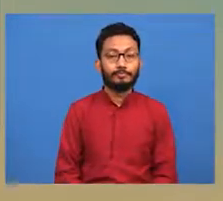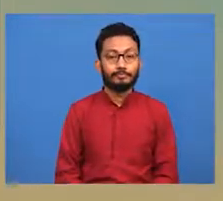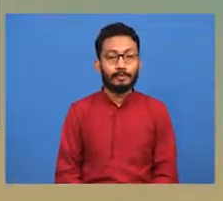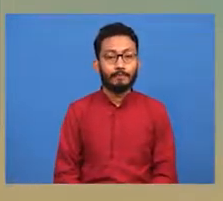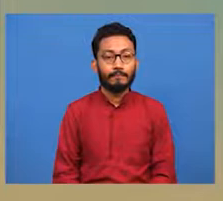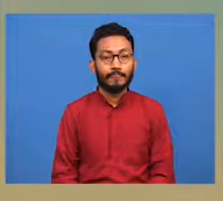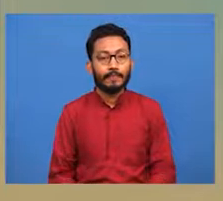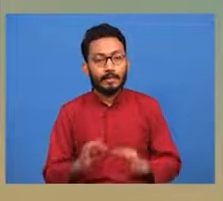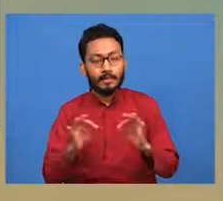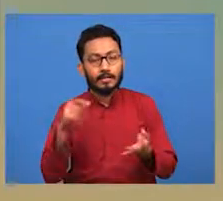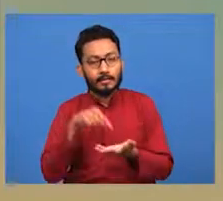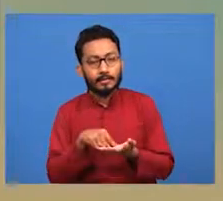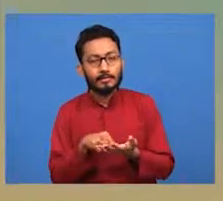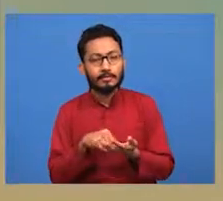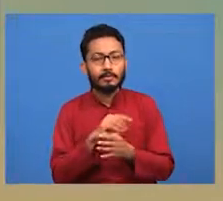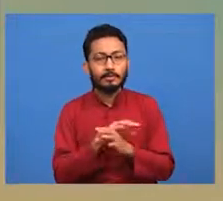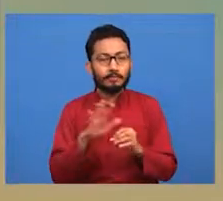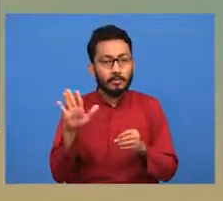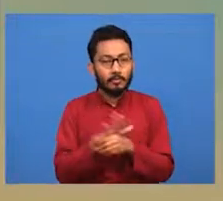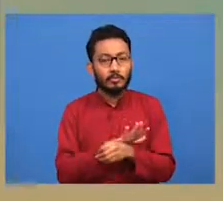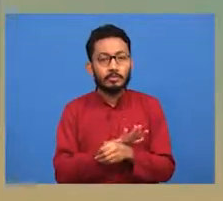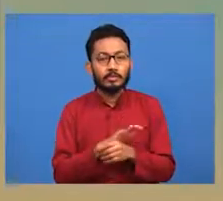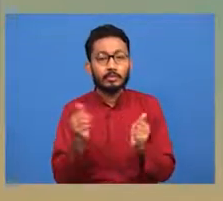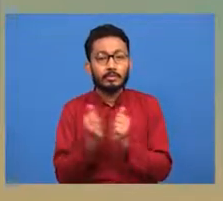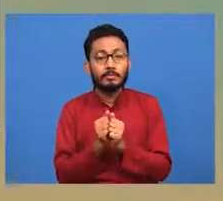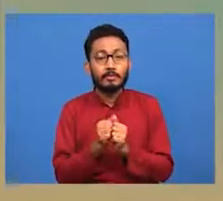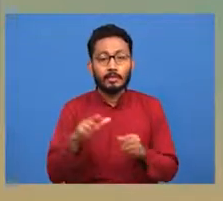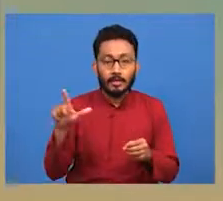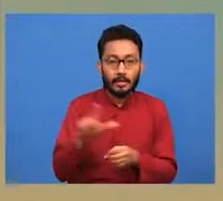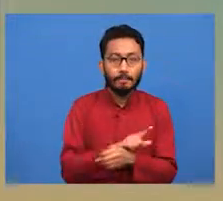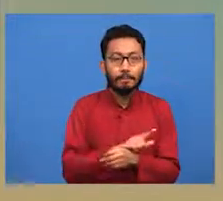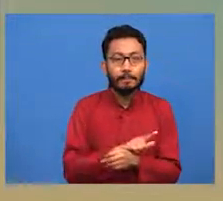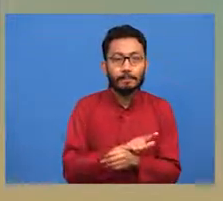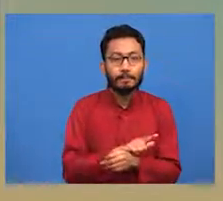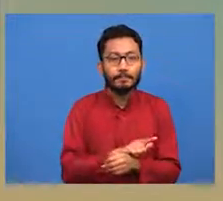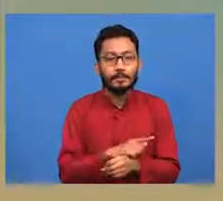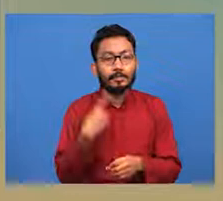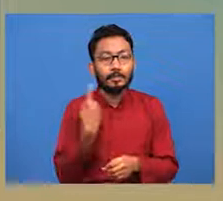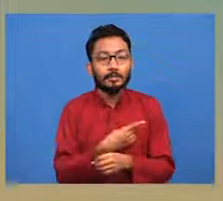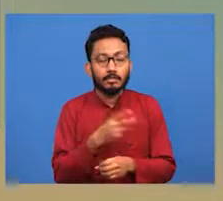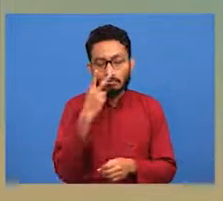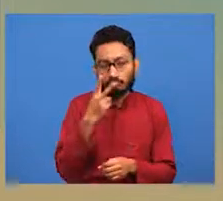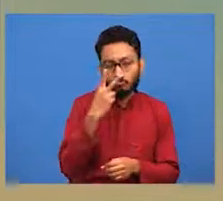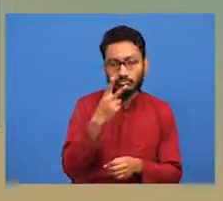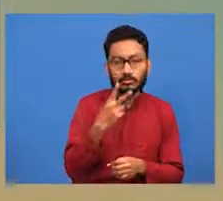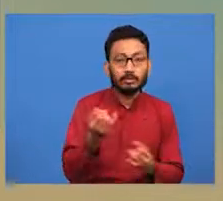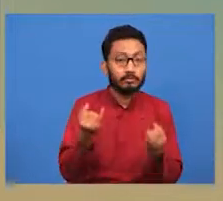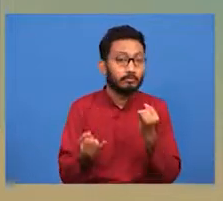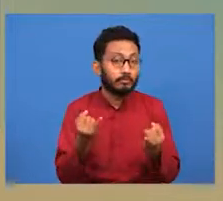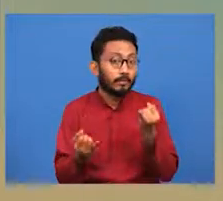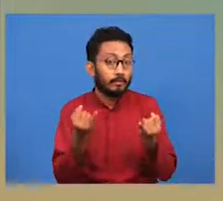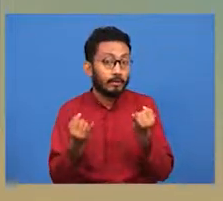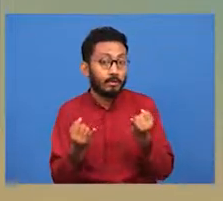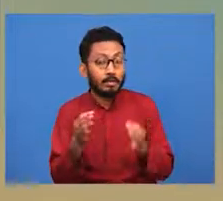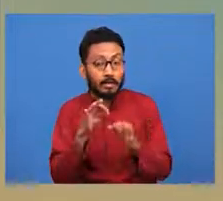Ayat ini sempurna dengan pelengkap. Mari kita lihat jika ayat